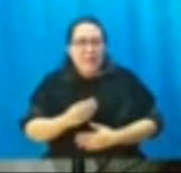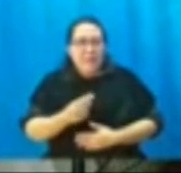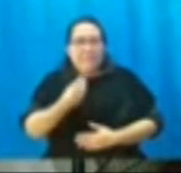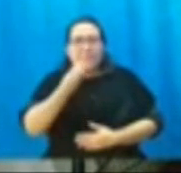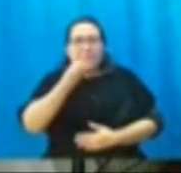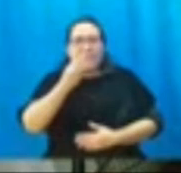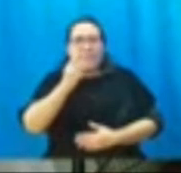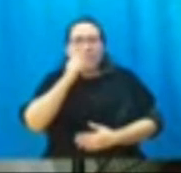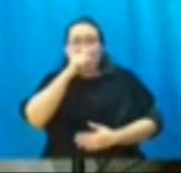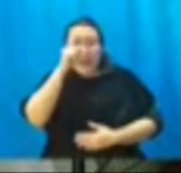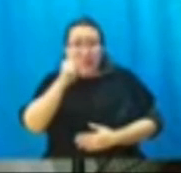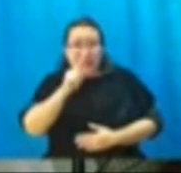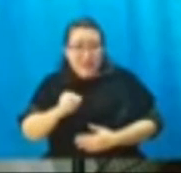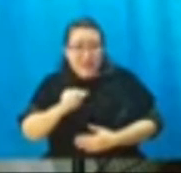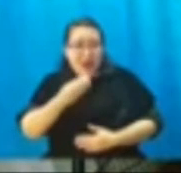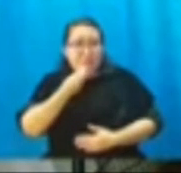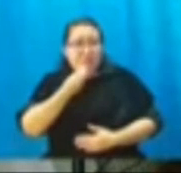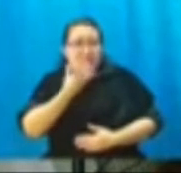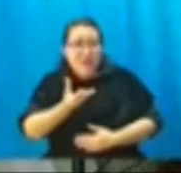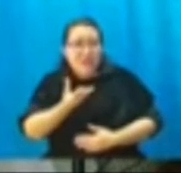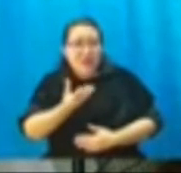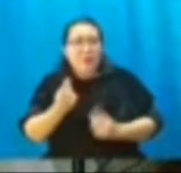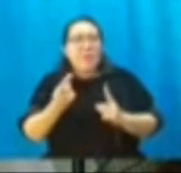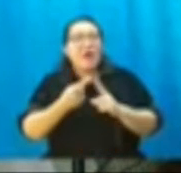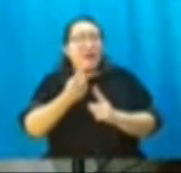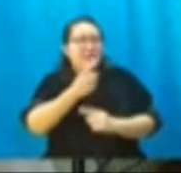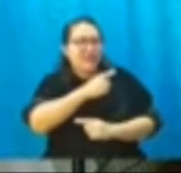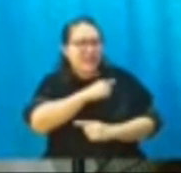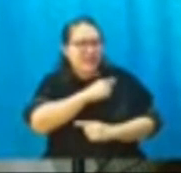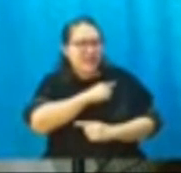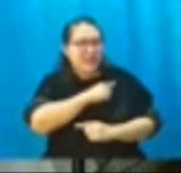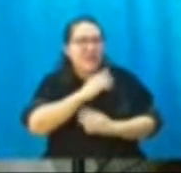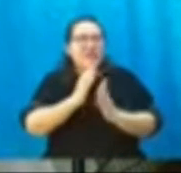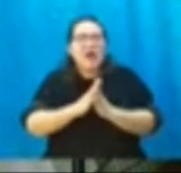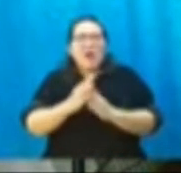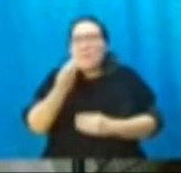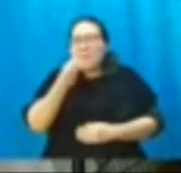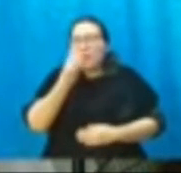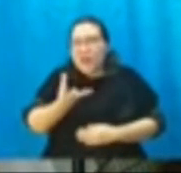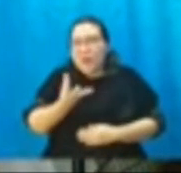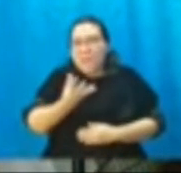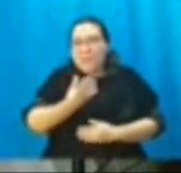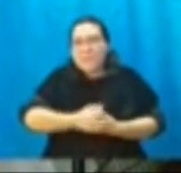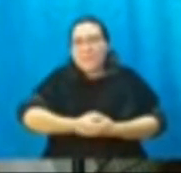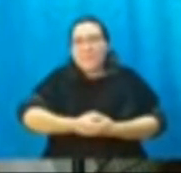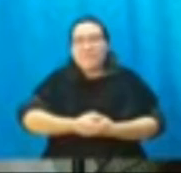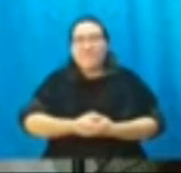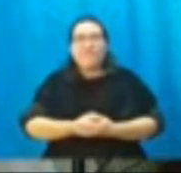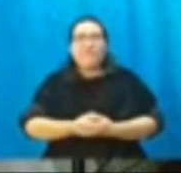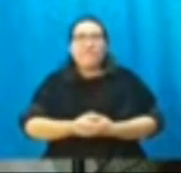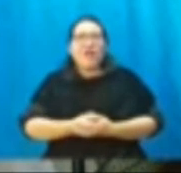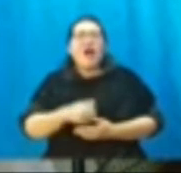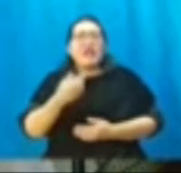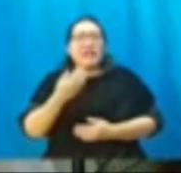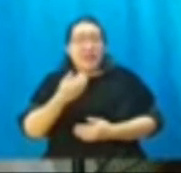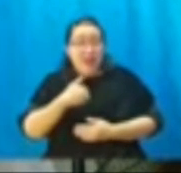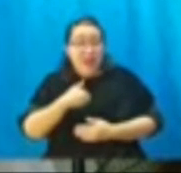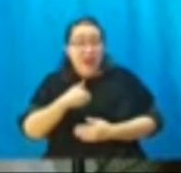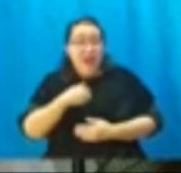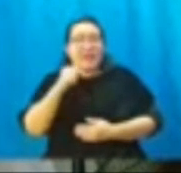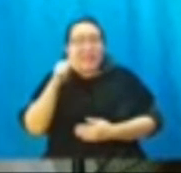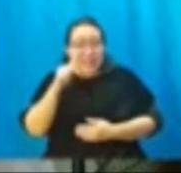sendiri Hai dan berani menjawab dengan jujur Hai saya sekarang